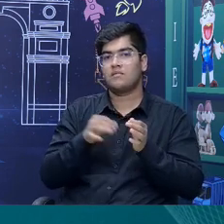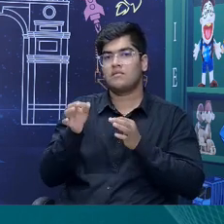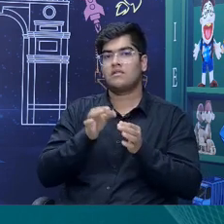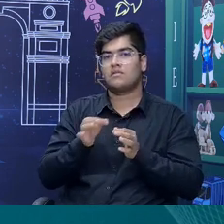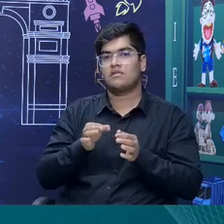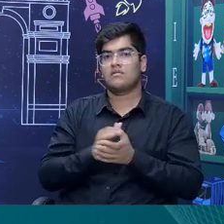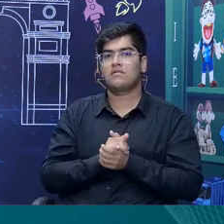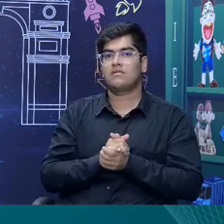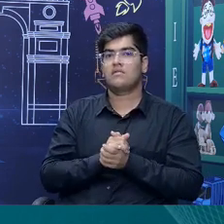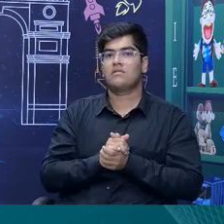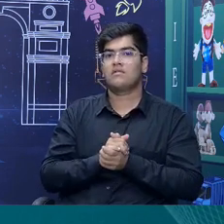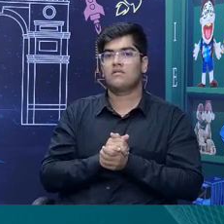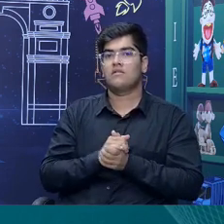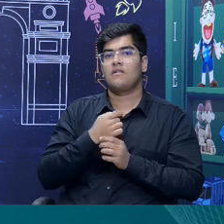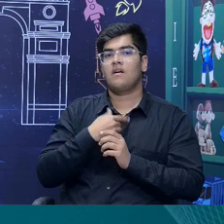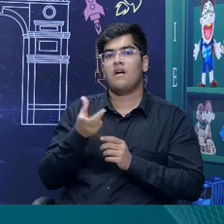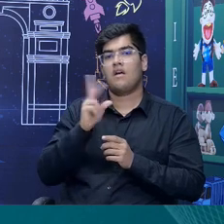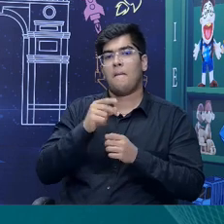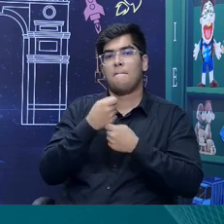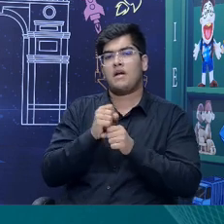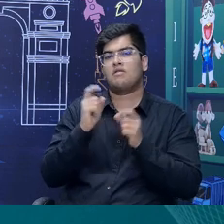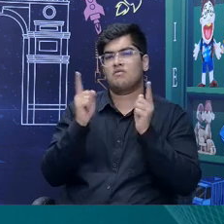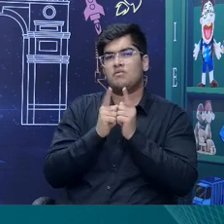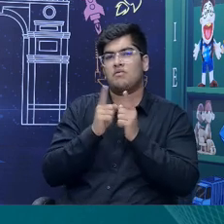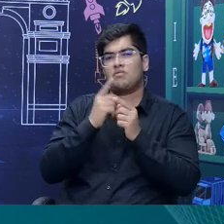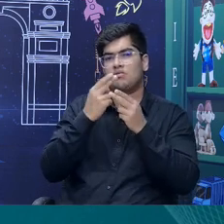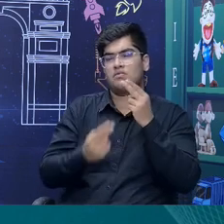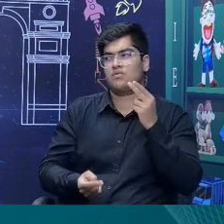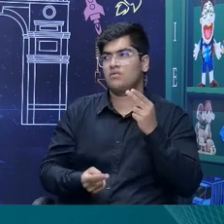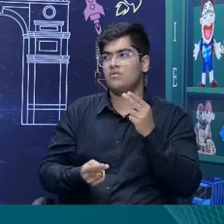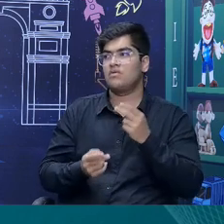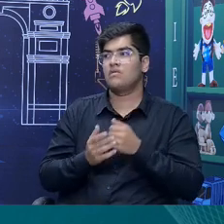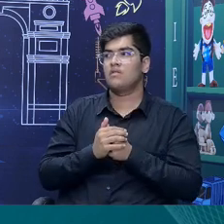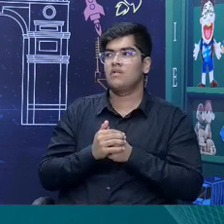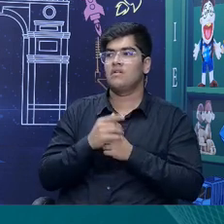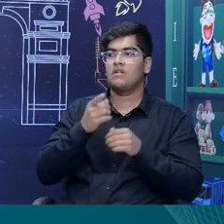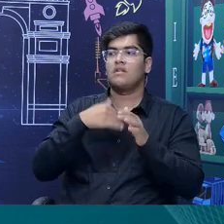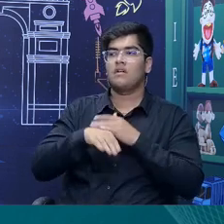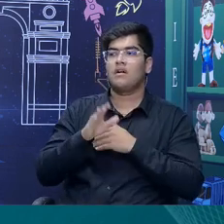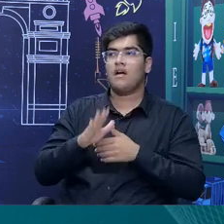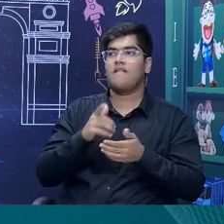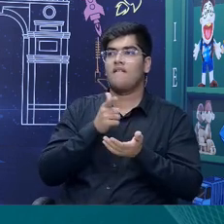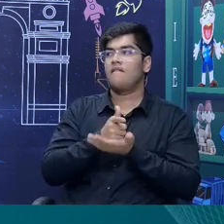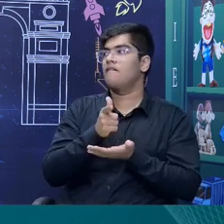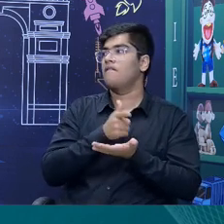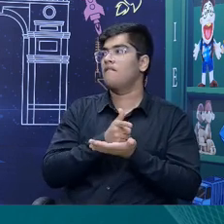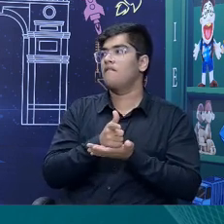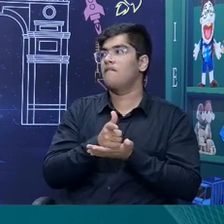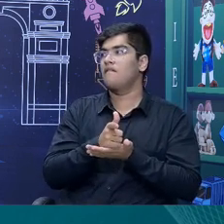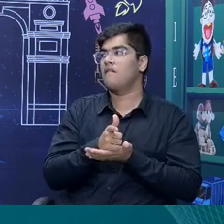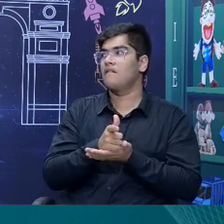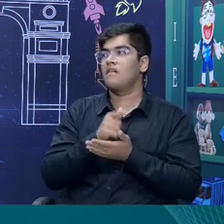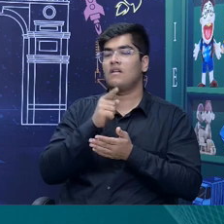स्टोरी बनाने की कोशिश कारी तो विलेज है और उसे विलेज में